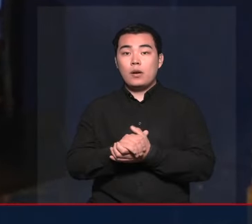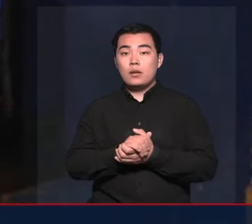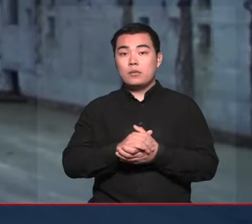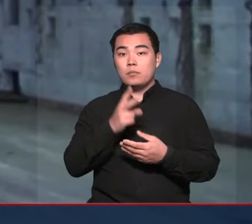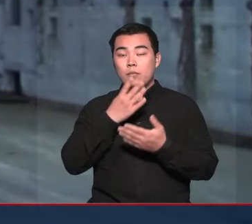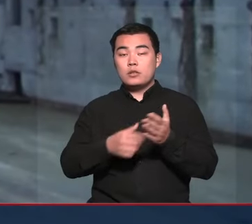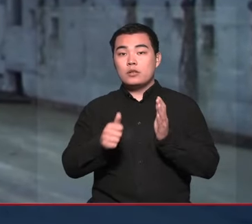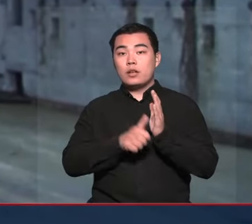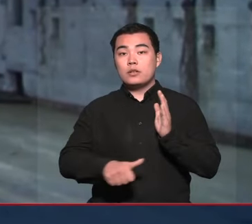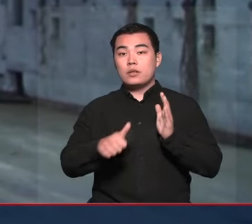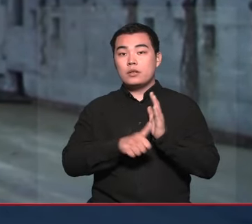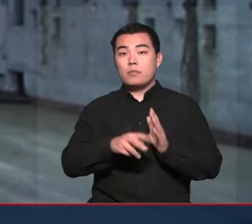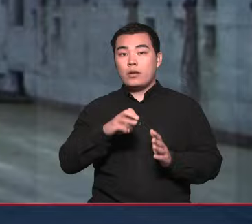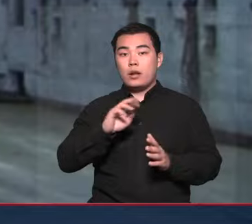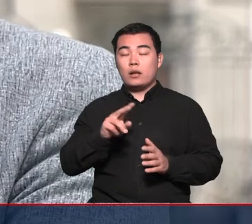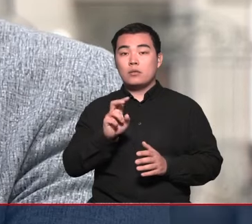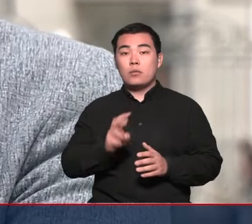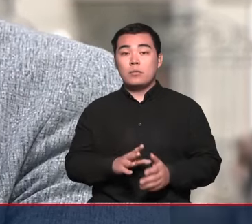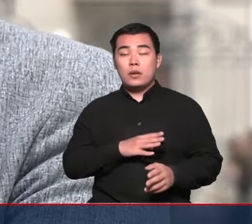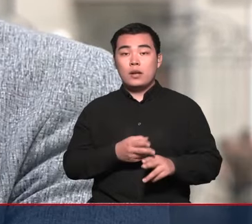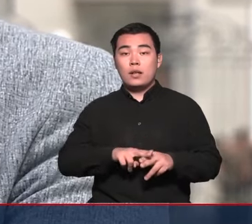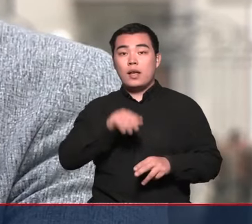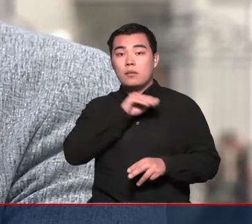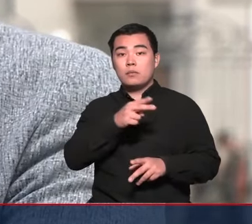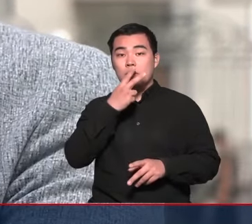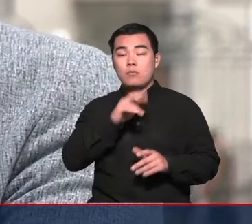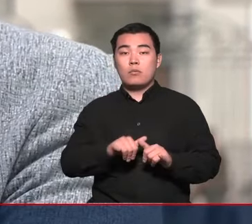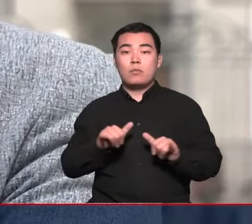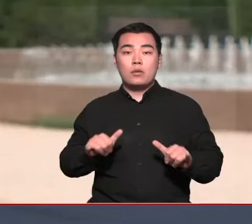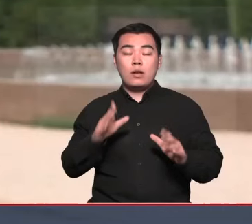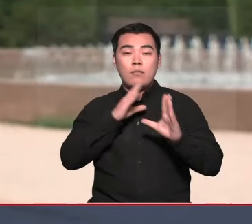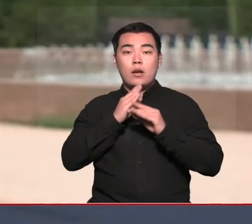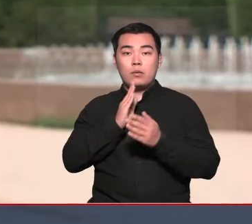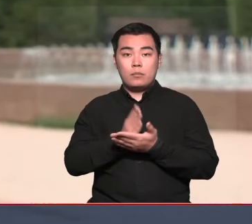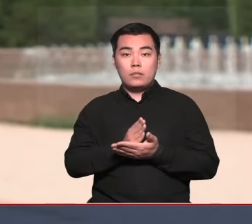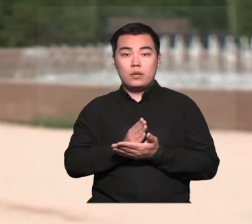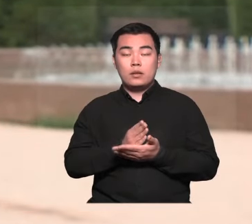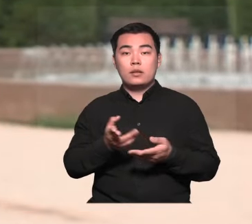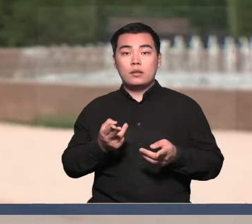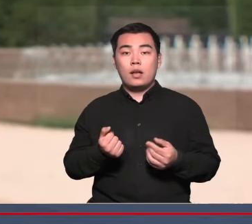на 66 миллиардов долларов. Эксперты видят в этом куда больший потенциал. Очевидно,